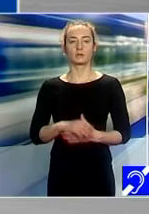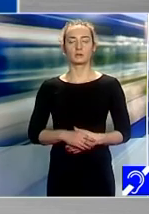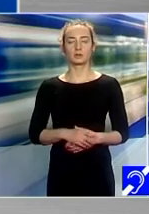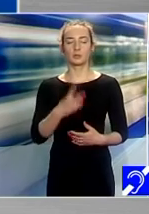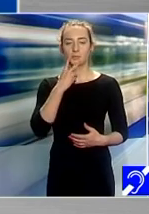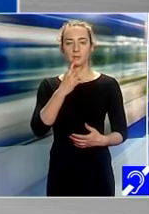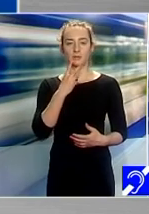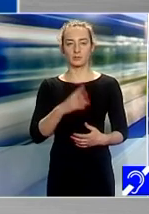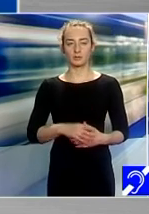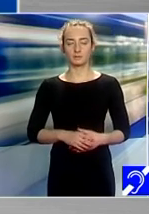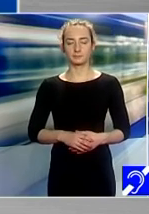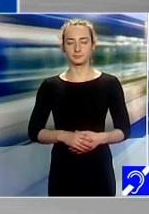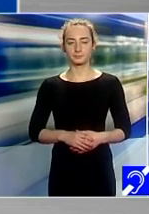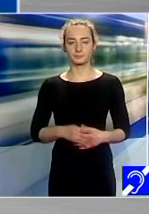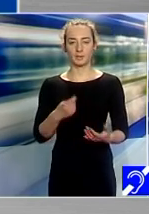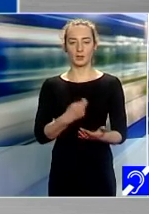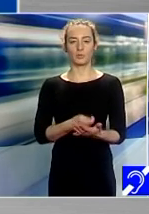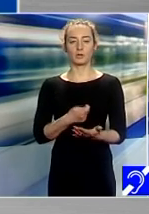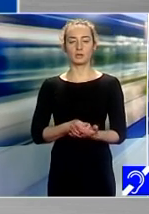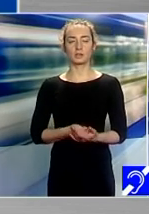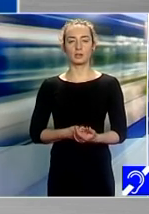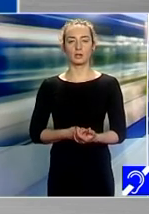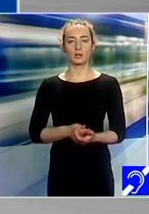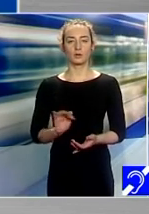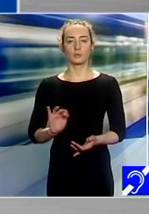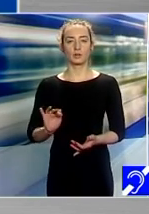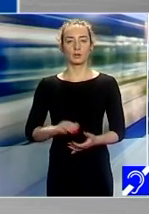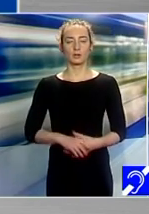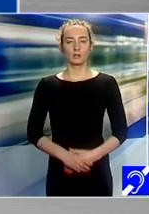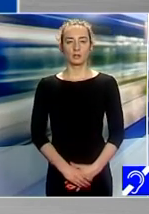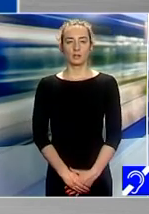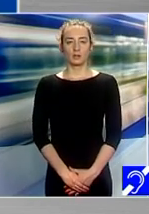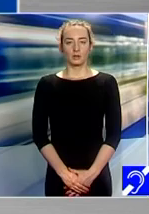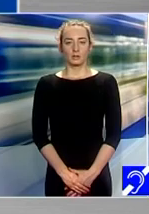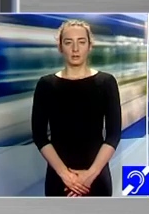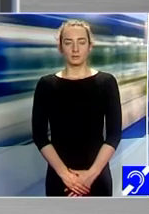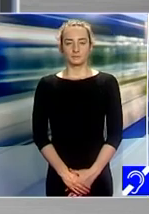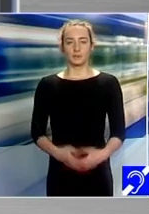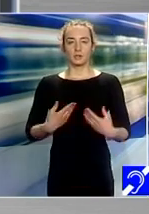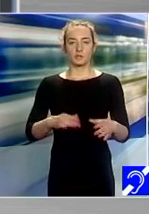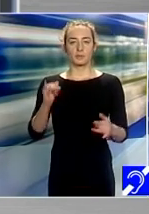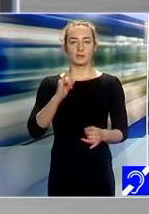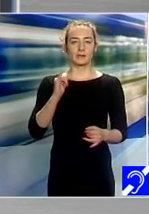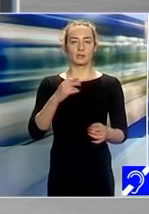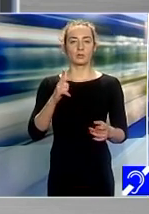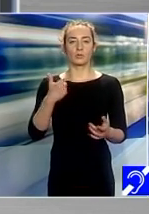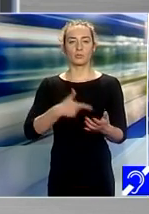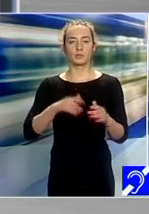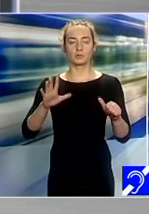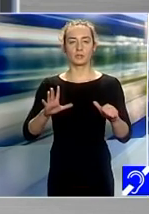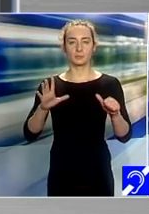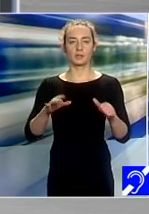noutăți privind alocațiile, ziceați? Alte noutăți ar fi, începând cu ianuarie